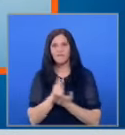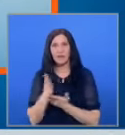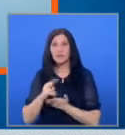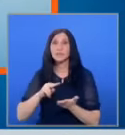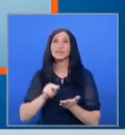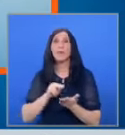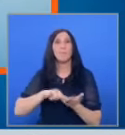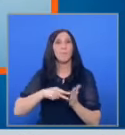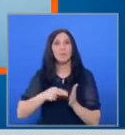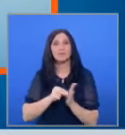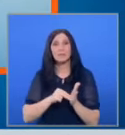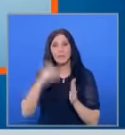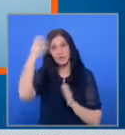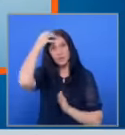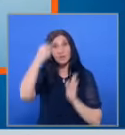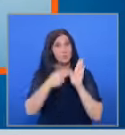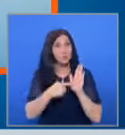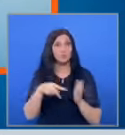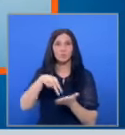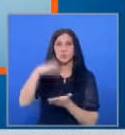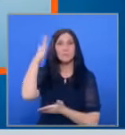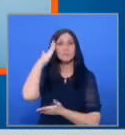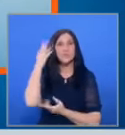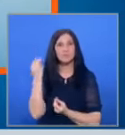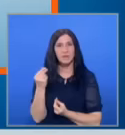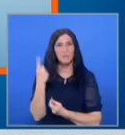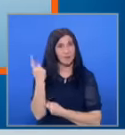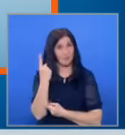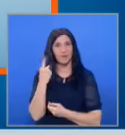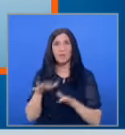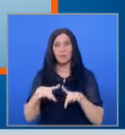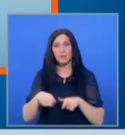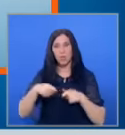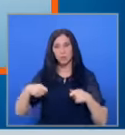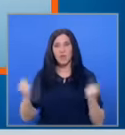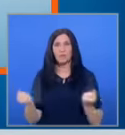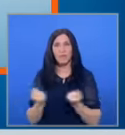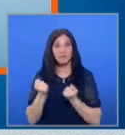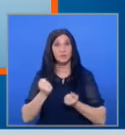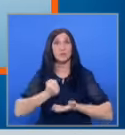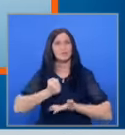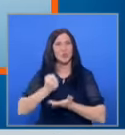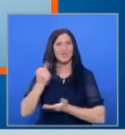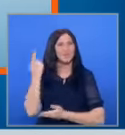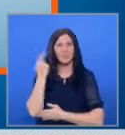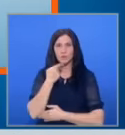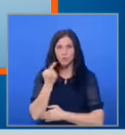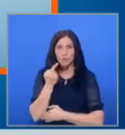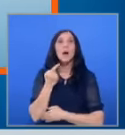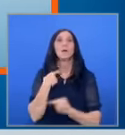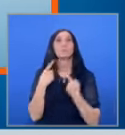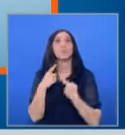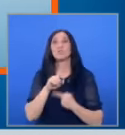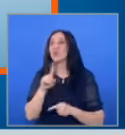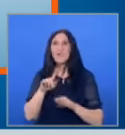план сметката на държавата се посочва в позиция на Министерството на финансите. При първия парламентът удължава действието на бюджета от миналата година, при условие, че